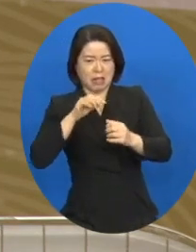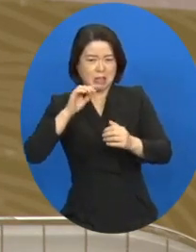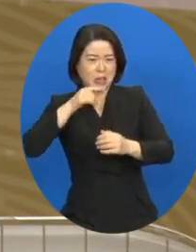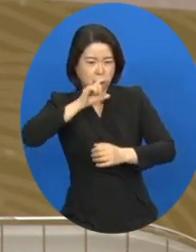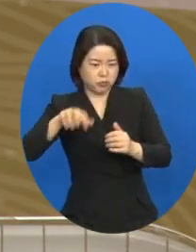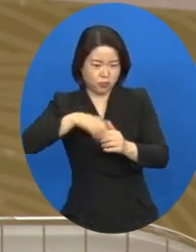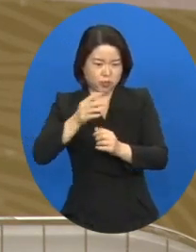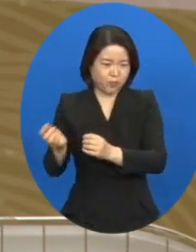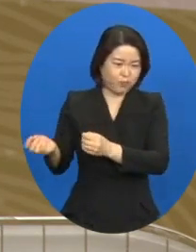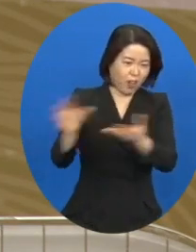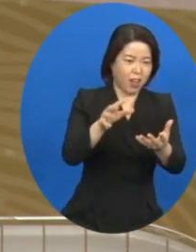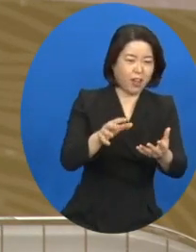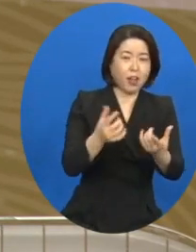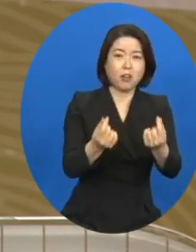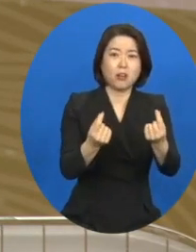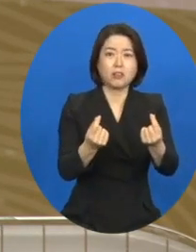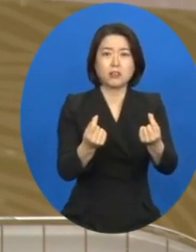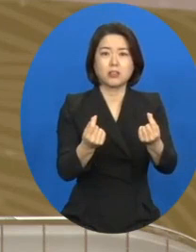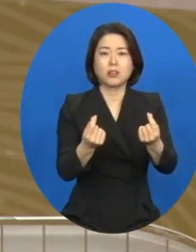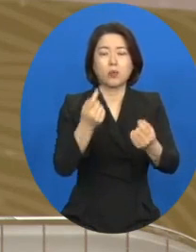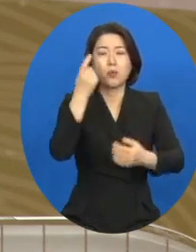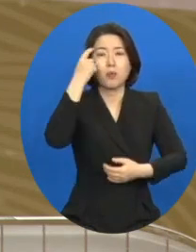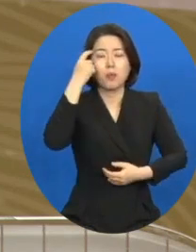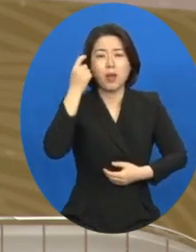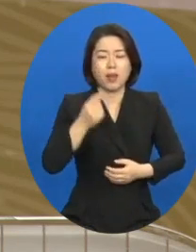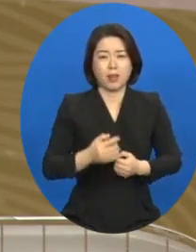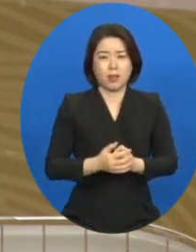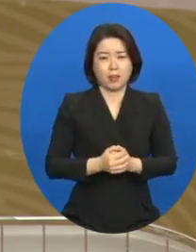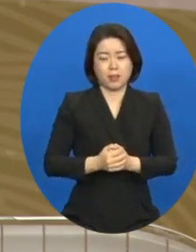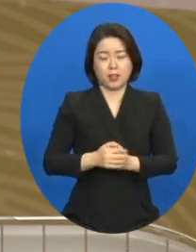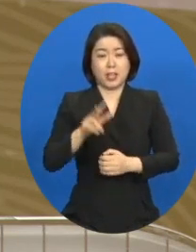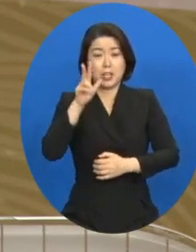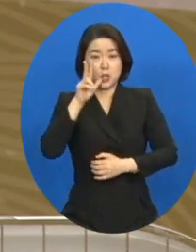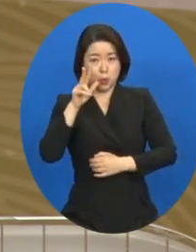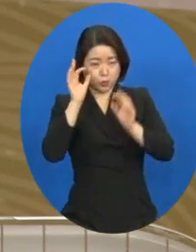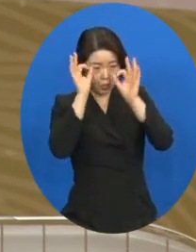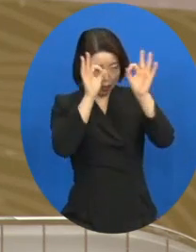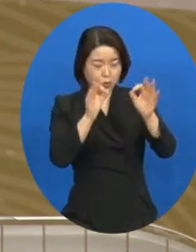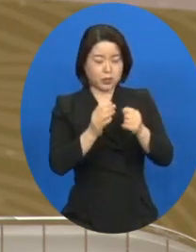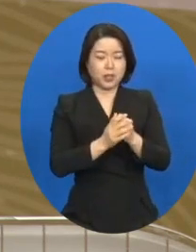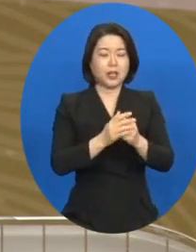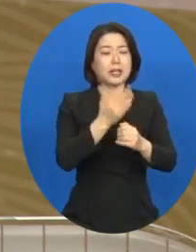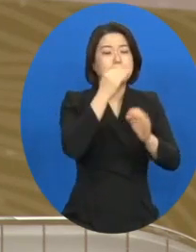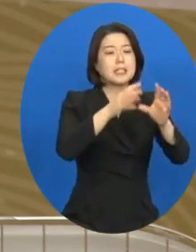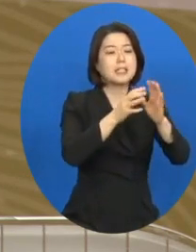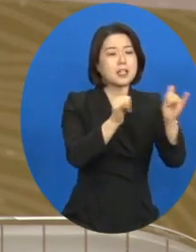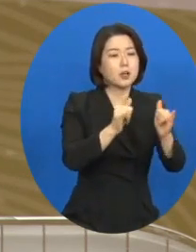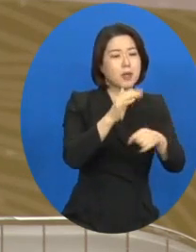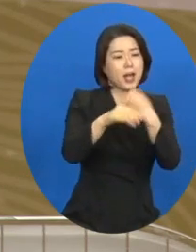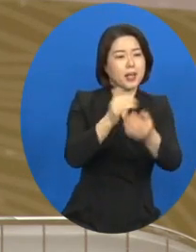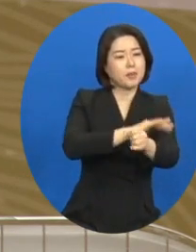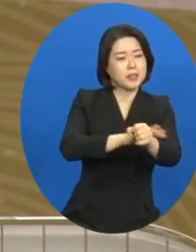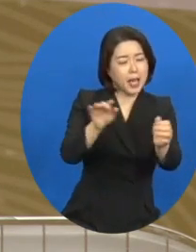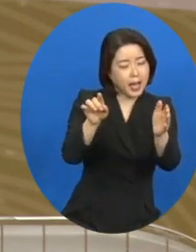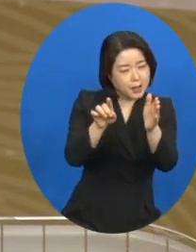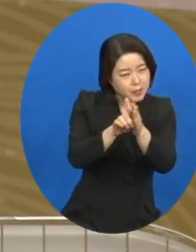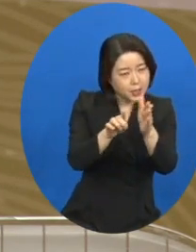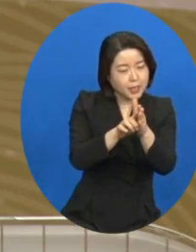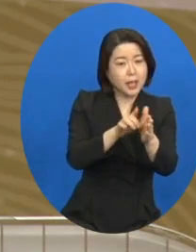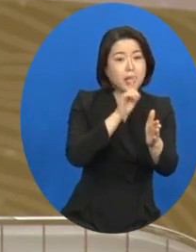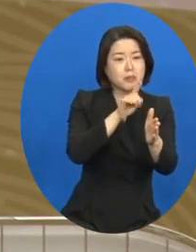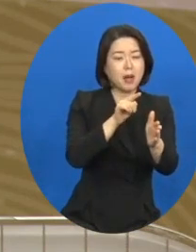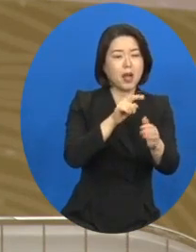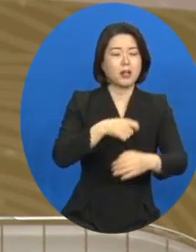하는 거죠? 여호수아는 이스라엘 백성들이 하나님을 잘 믿겠다고 하는 말에